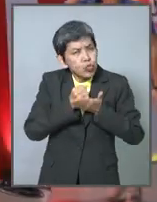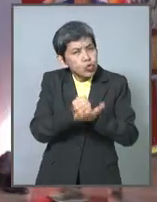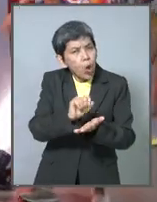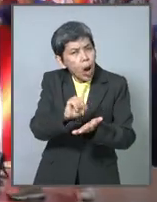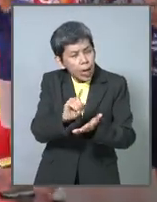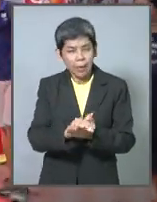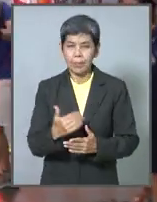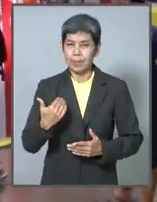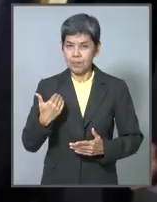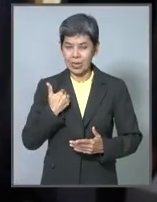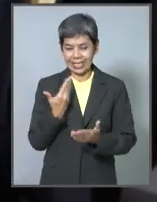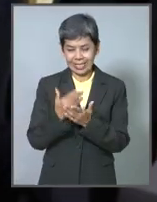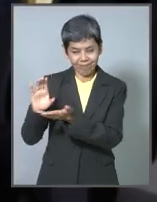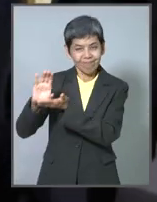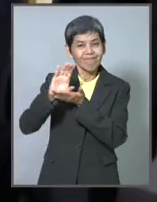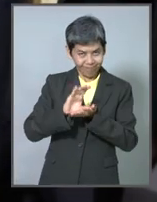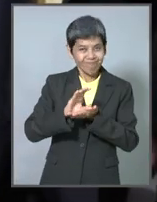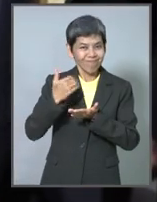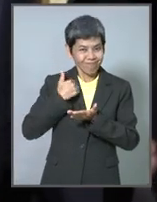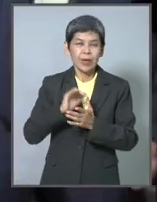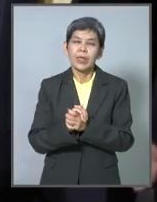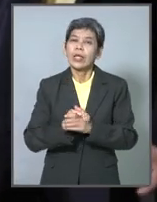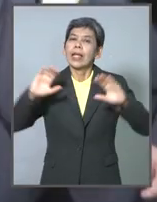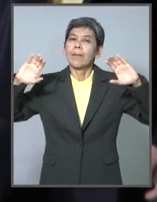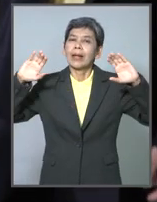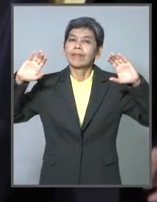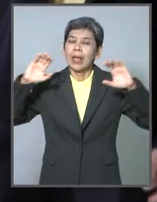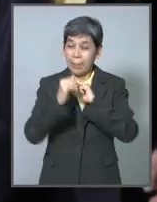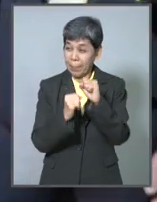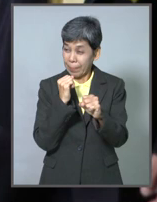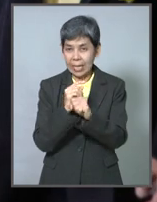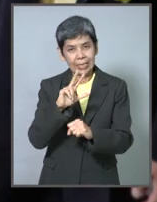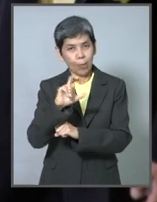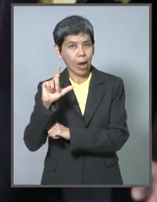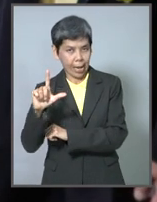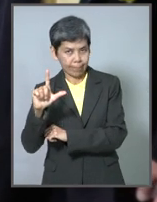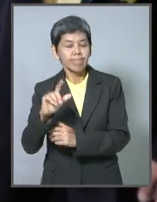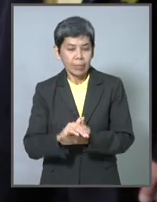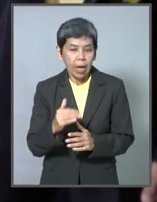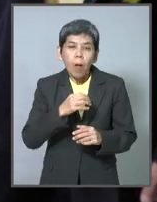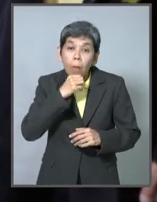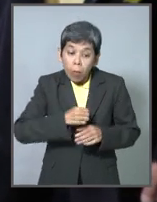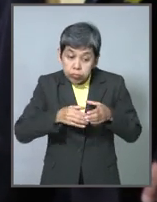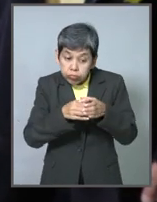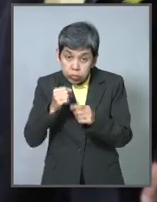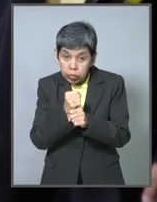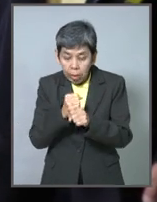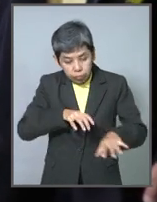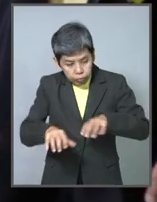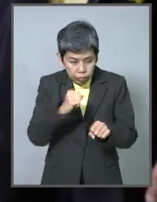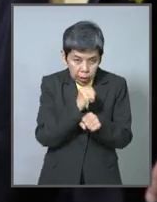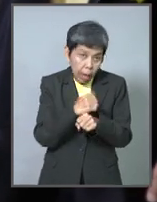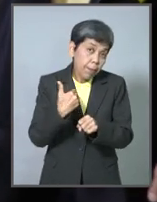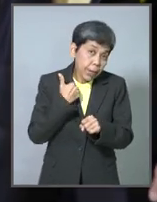างนะคะเราได้รับงบประมาณจากทางรัฐบาลเนี่ยปีประมาณ300ล้านนะคะก็จะให้ผู้สูงอายุมีดำเนินการเรื่อง